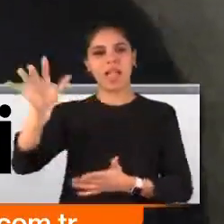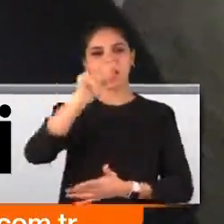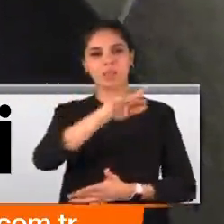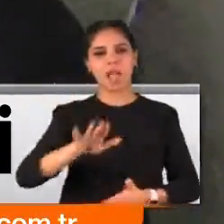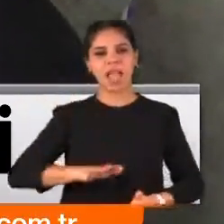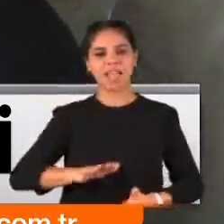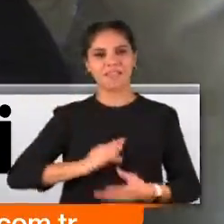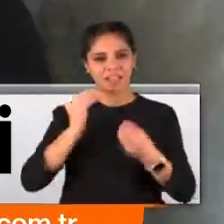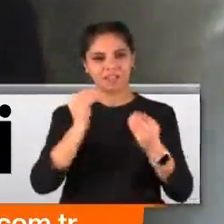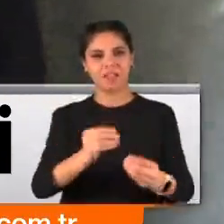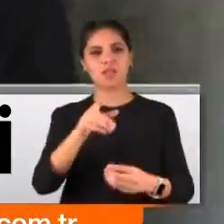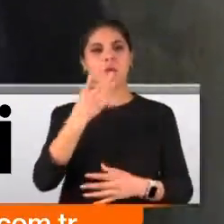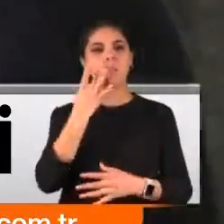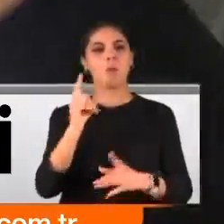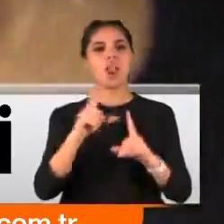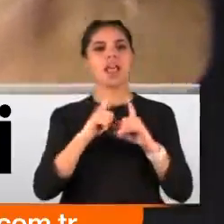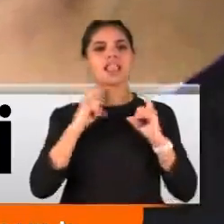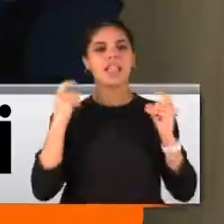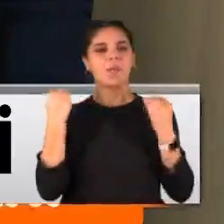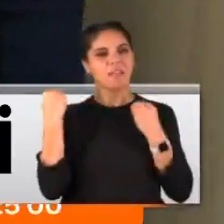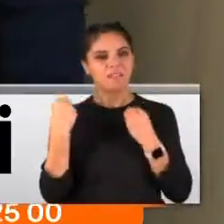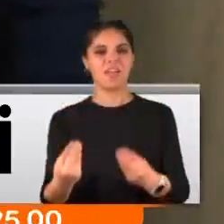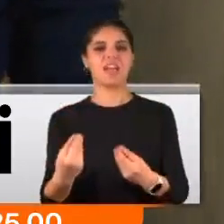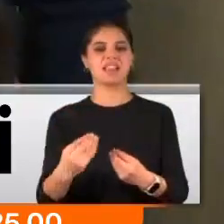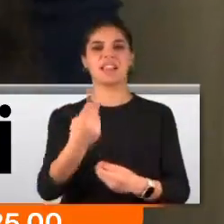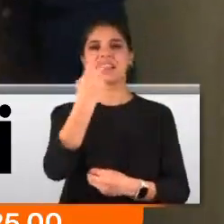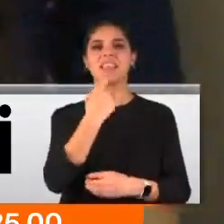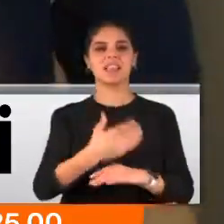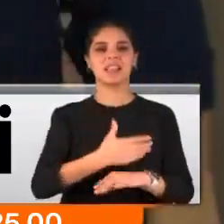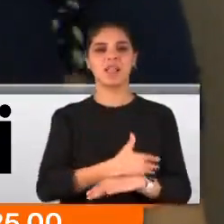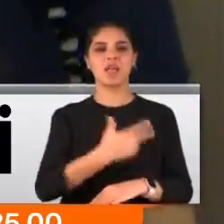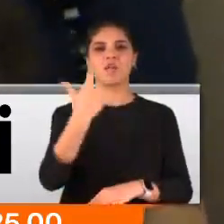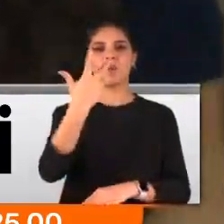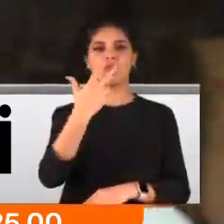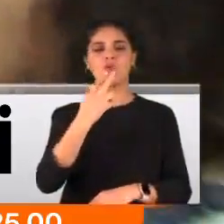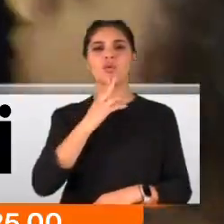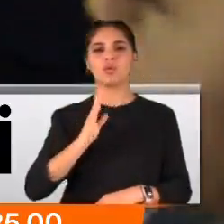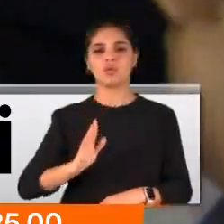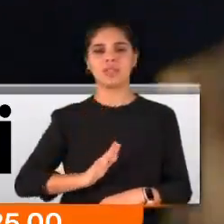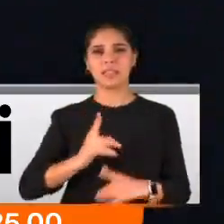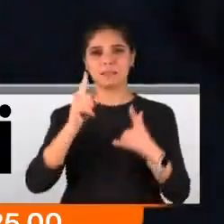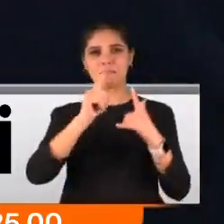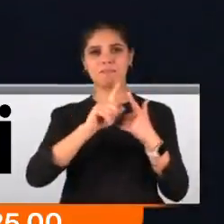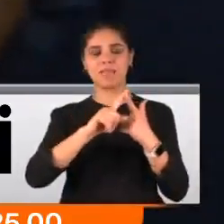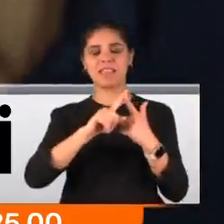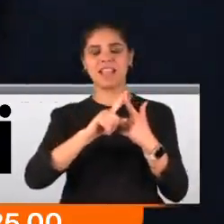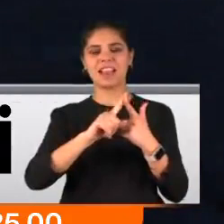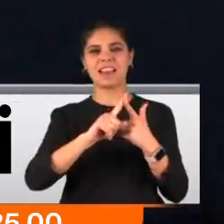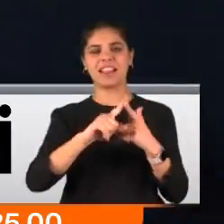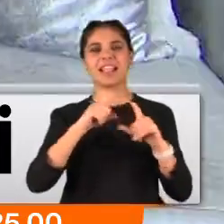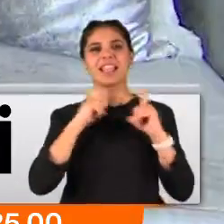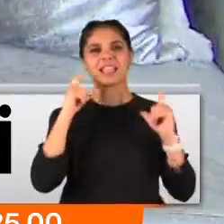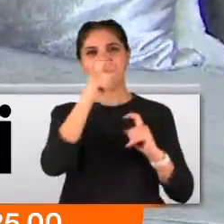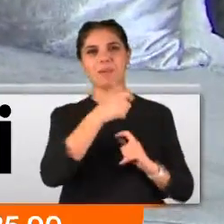böyle de damatlar versin 7 yıl önce üç kızından birini Tahir demirciye verdi Naciye İnan